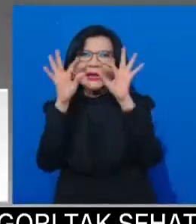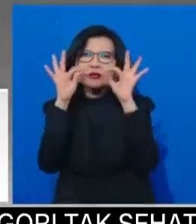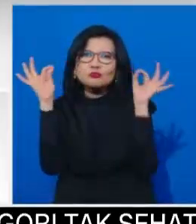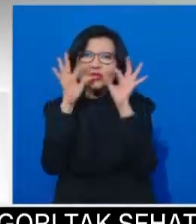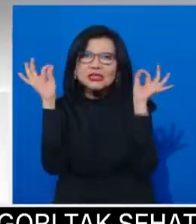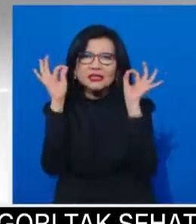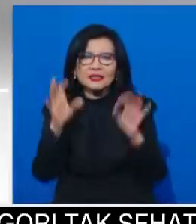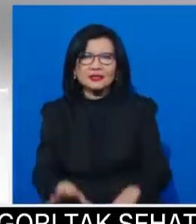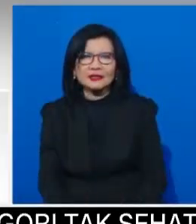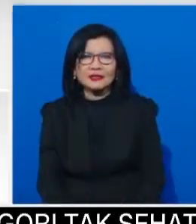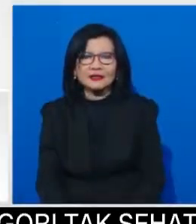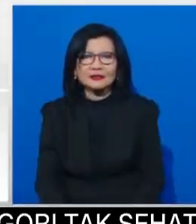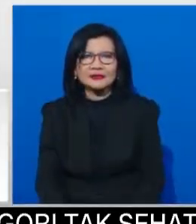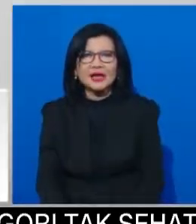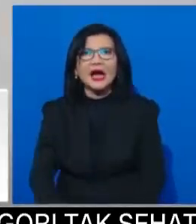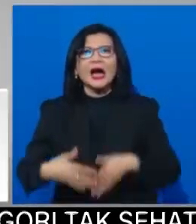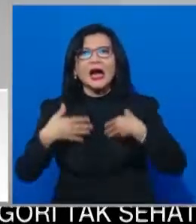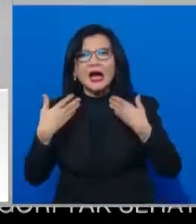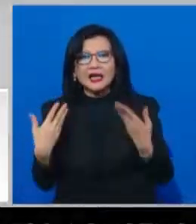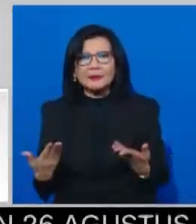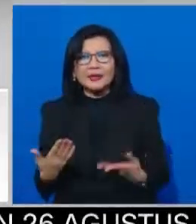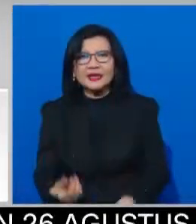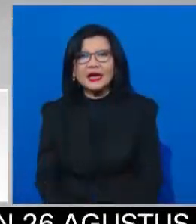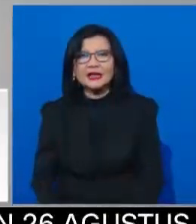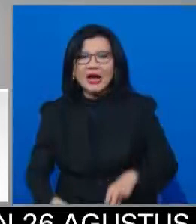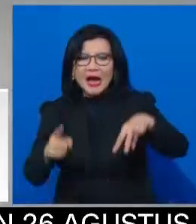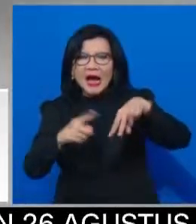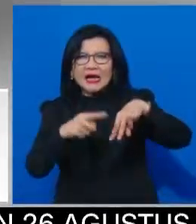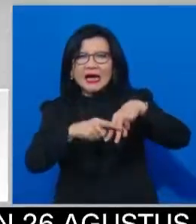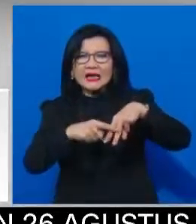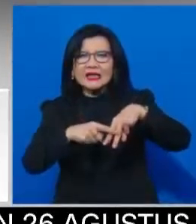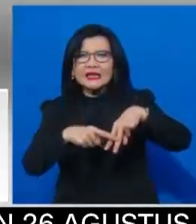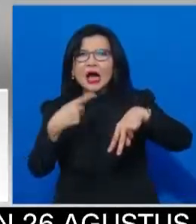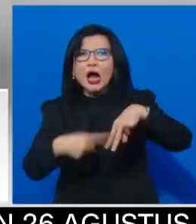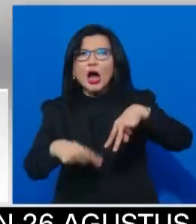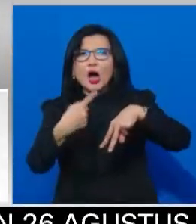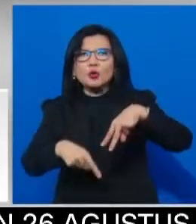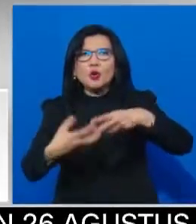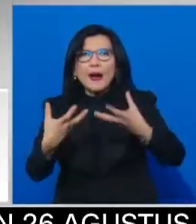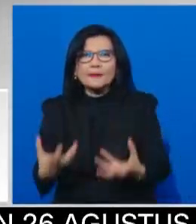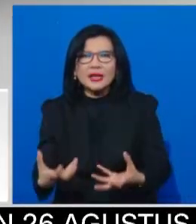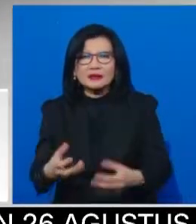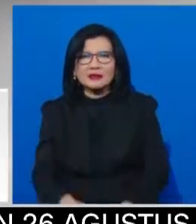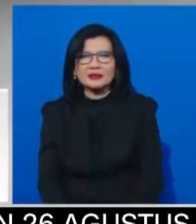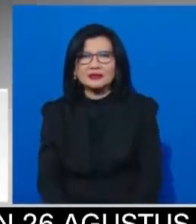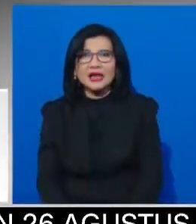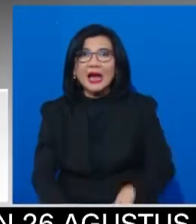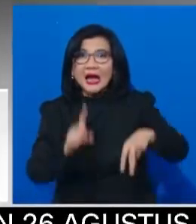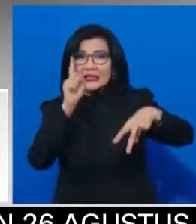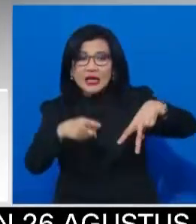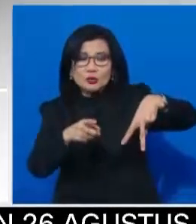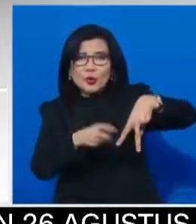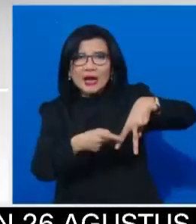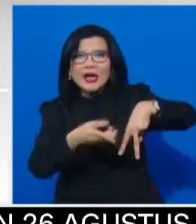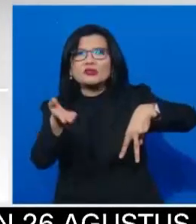peliharaannya. Akibat insiden tersebut, kedua kakinya terluka parah usai terlindas truk pengangkut semen. Bahkan salah satu kaki